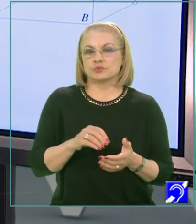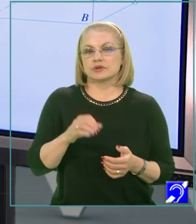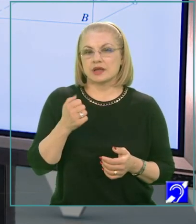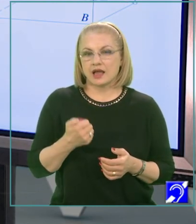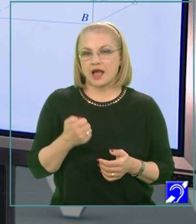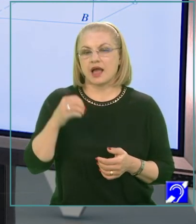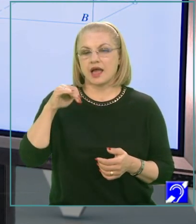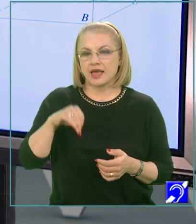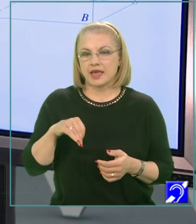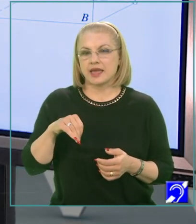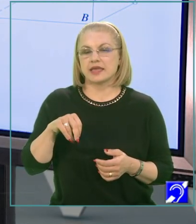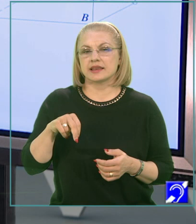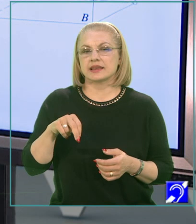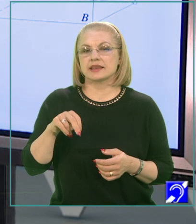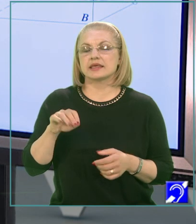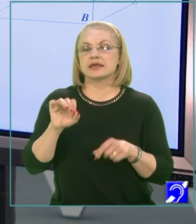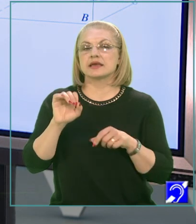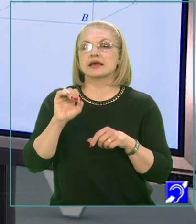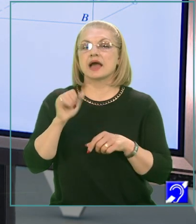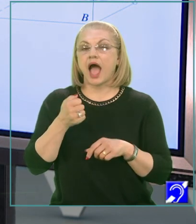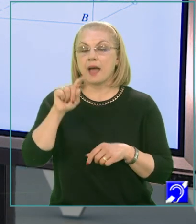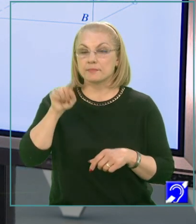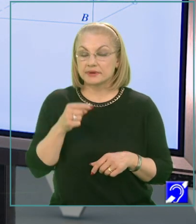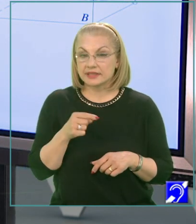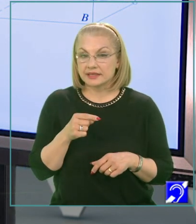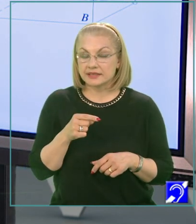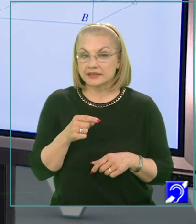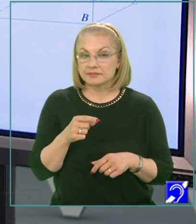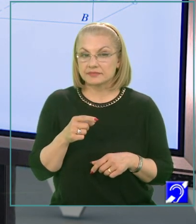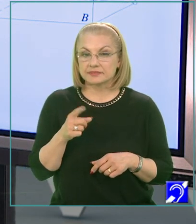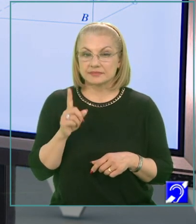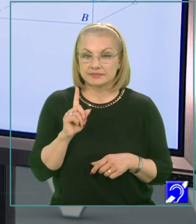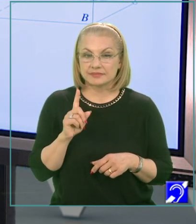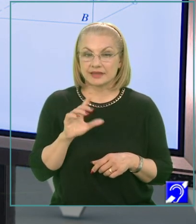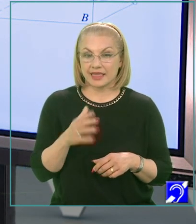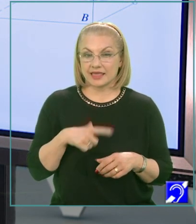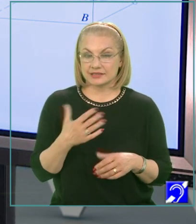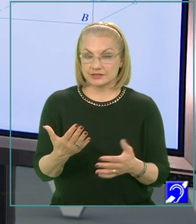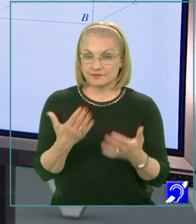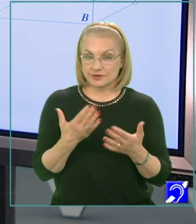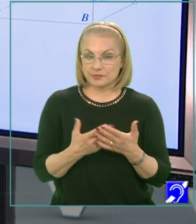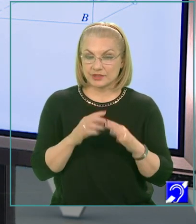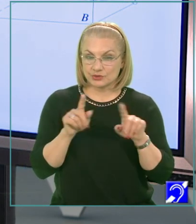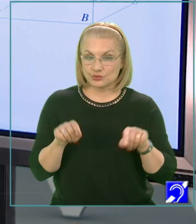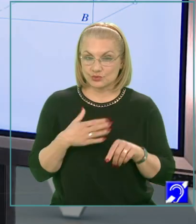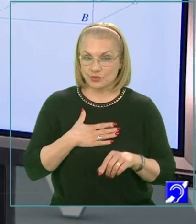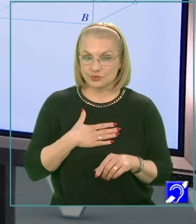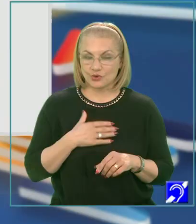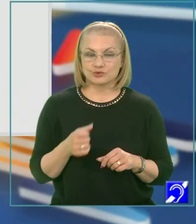AMQA', care este același plan, de fapt, dar este o figură reprezentativă pentru corpul nostru,